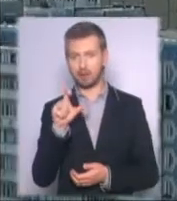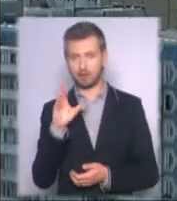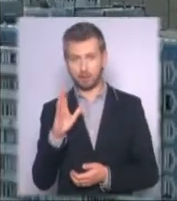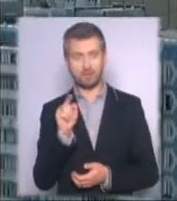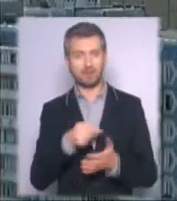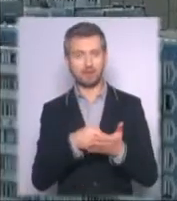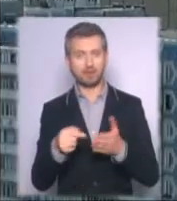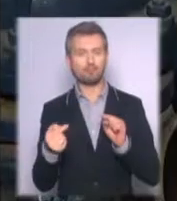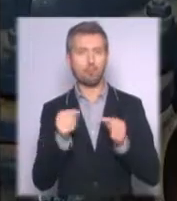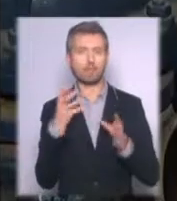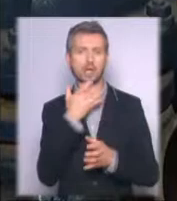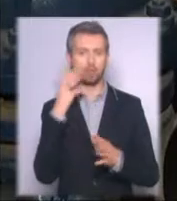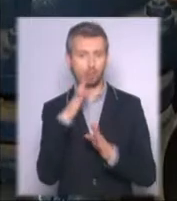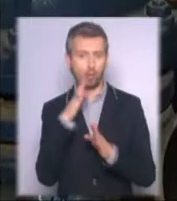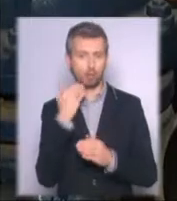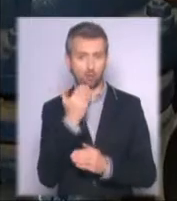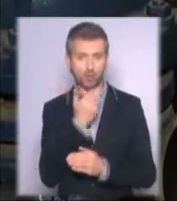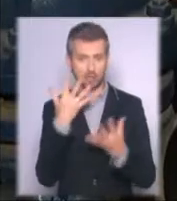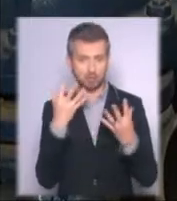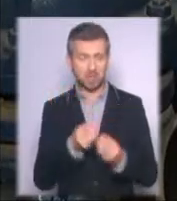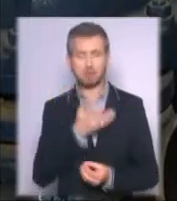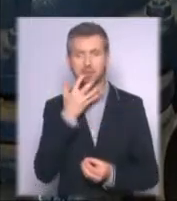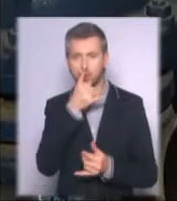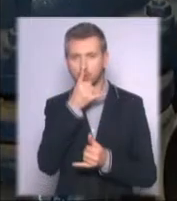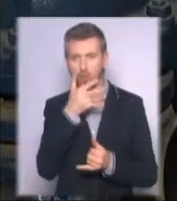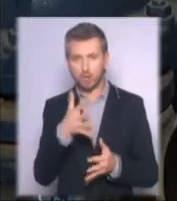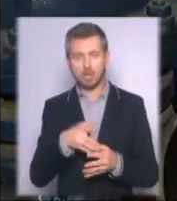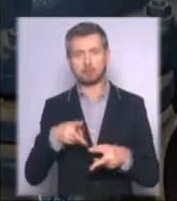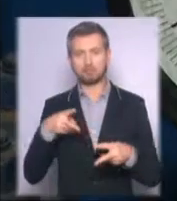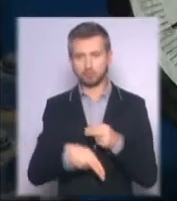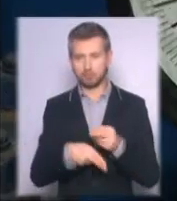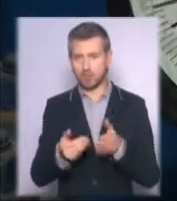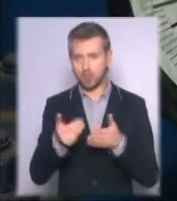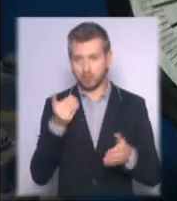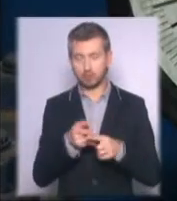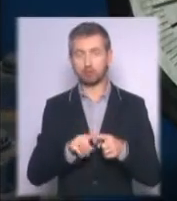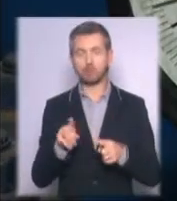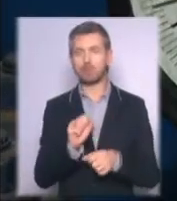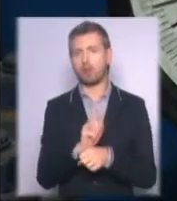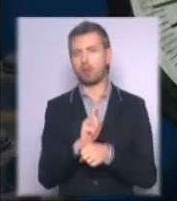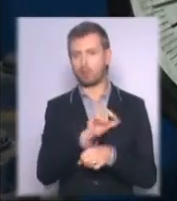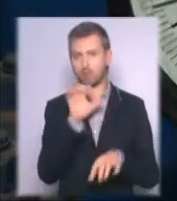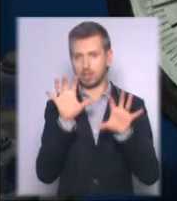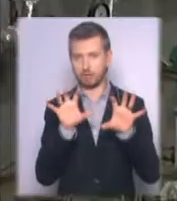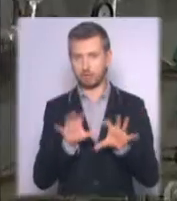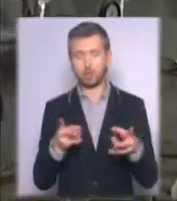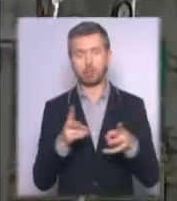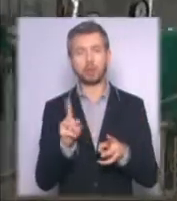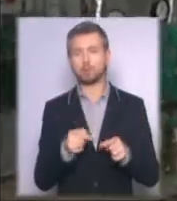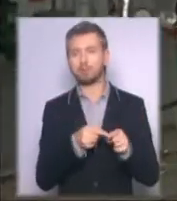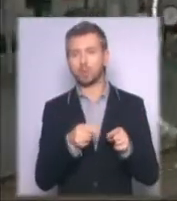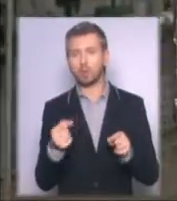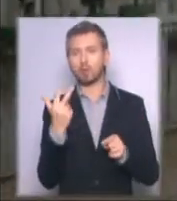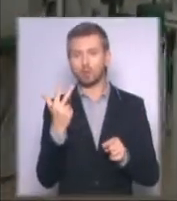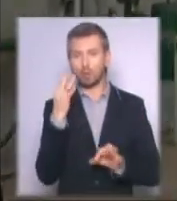попри теплу погоду останніми днями тепло не могли перекрити раніше, оскільки за нормативами необхідно, щоб протягом 3